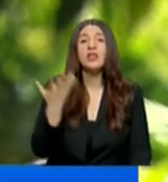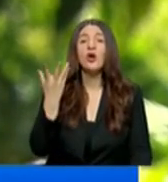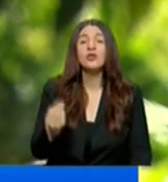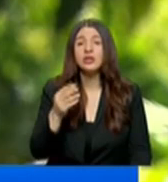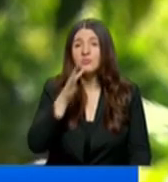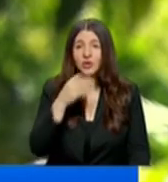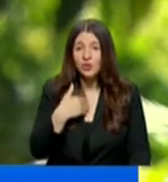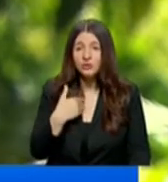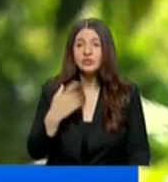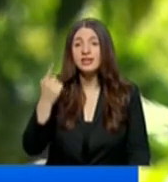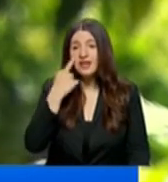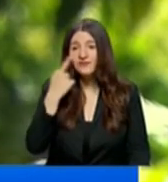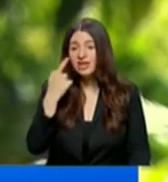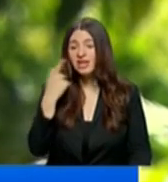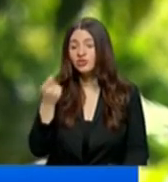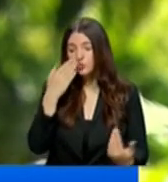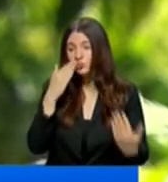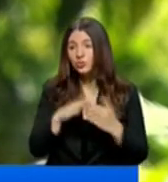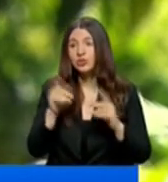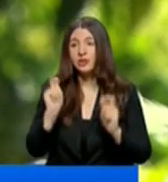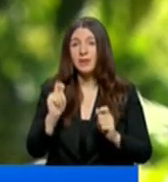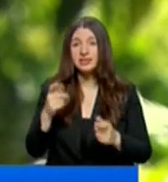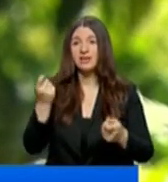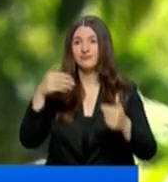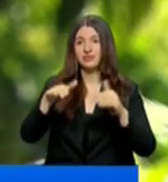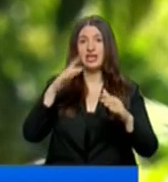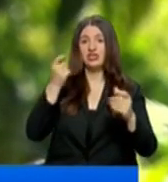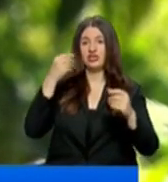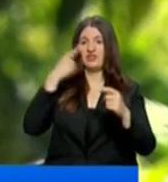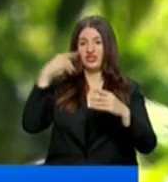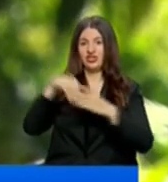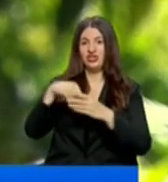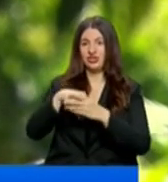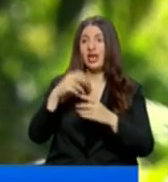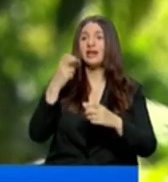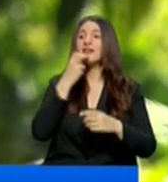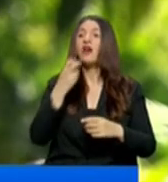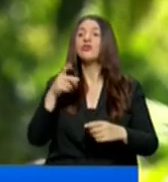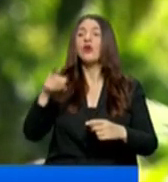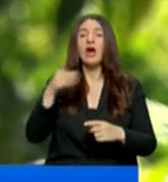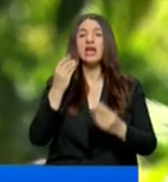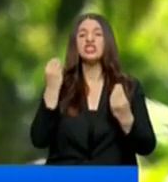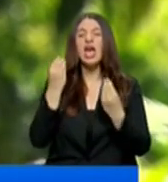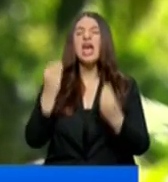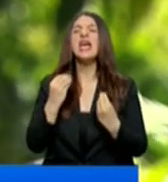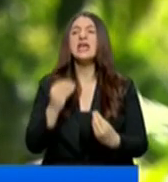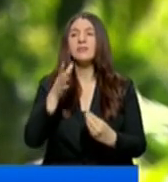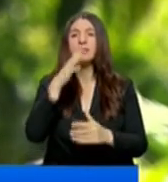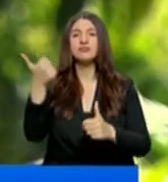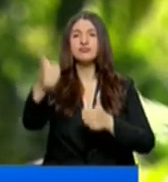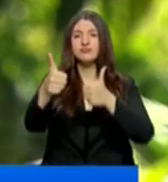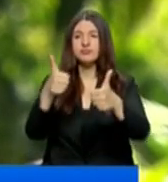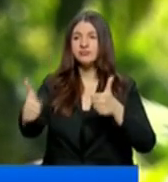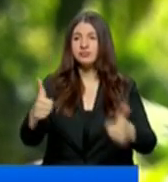olacağını biliyoruz. Devlette liyakati sağlarsanız, devlette liyakati, devletin kadrolarını, o işi en iyi bilen insanları